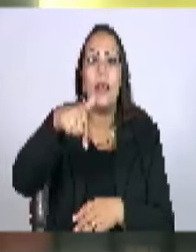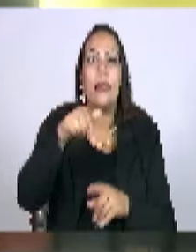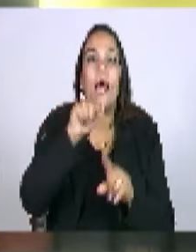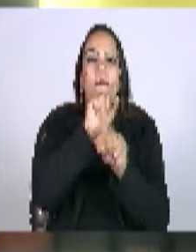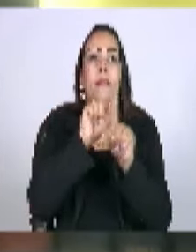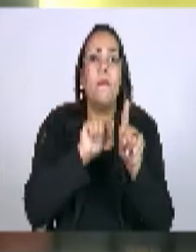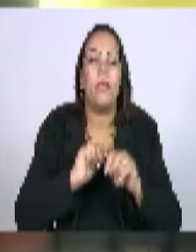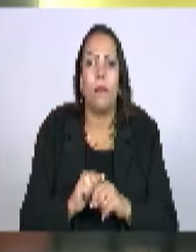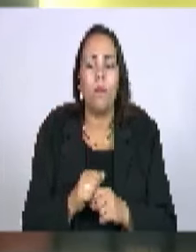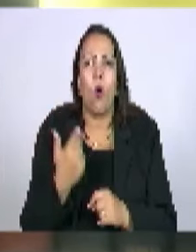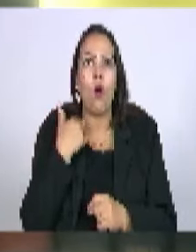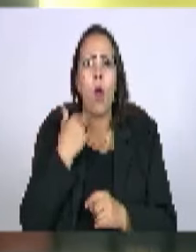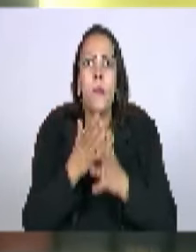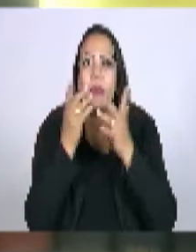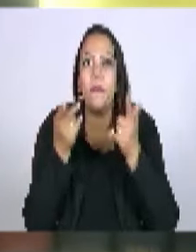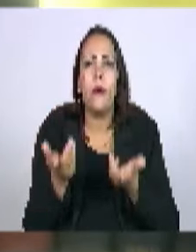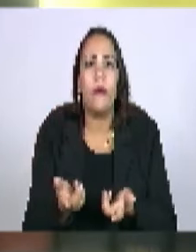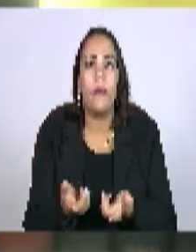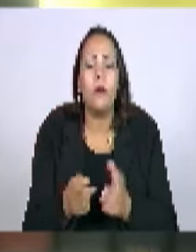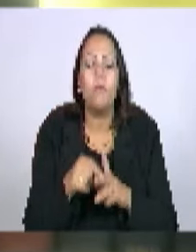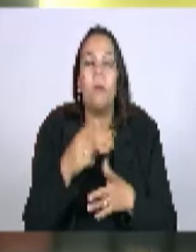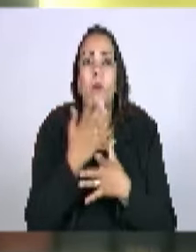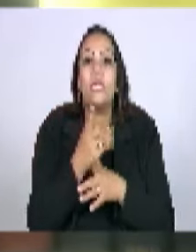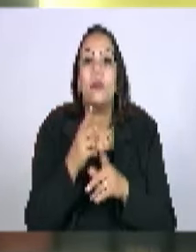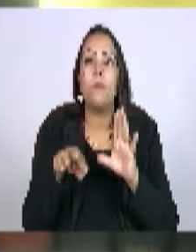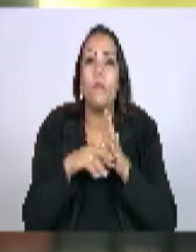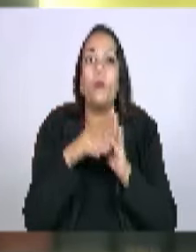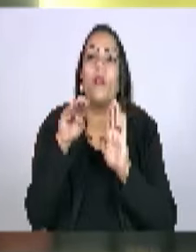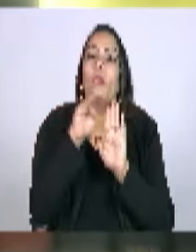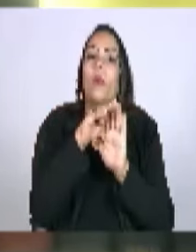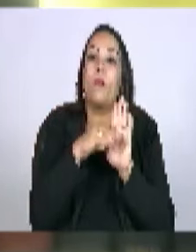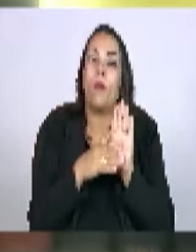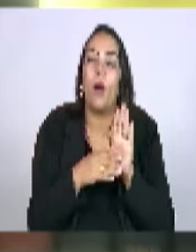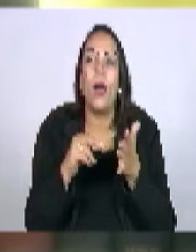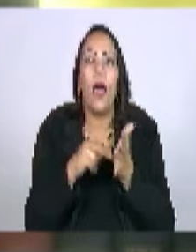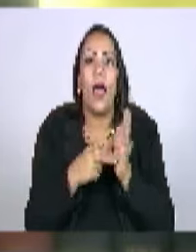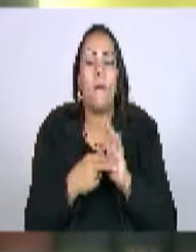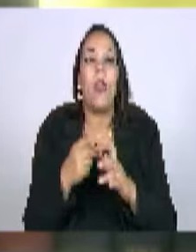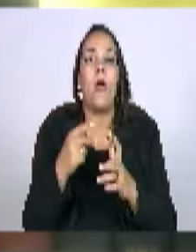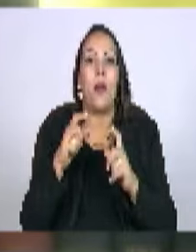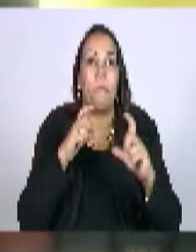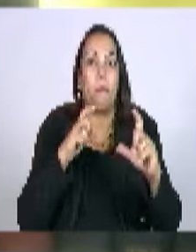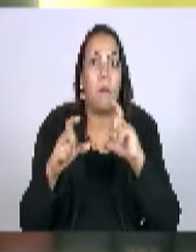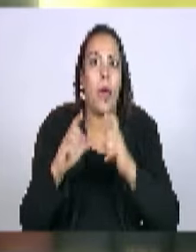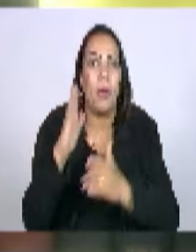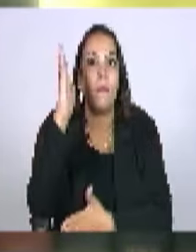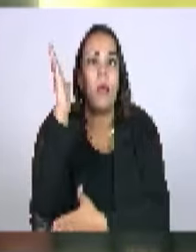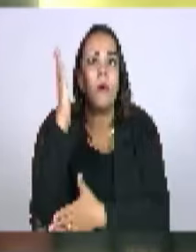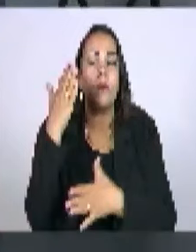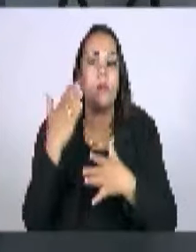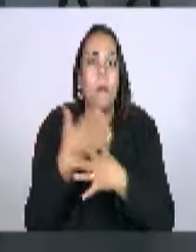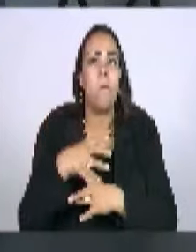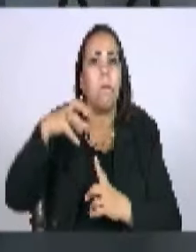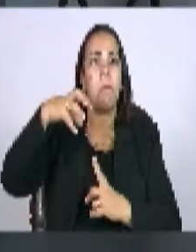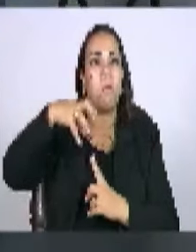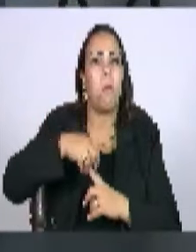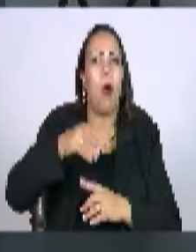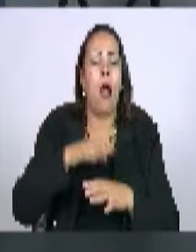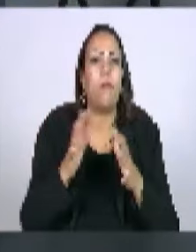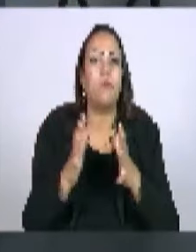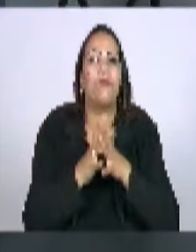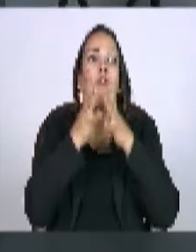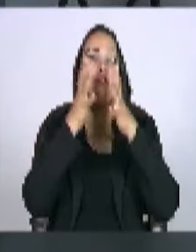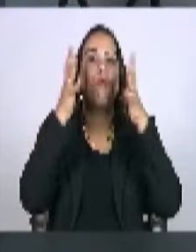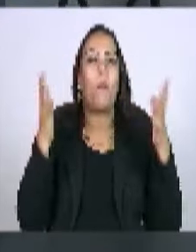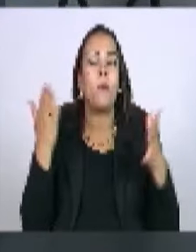كبير جدا لكن كان في اطار اجراءات اتخذها البنك المركزي للسيطره على التضخم يعني ايه تضخم يعني